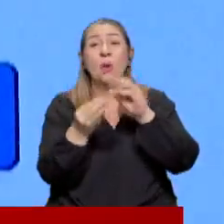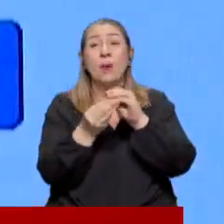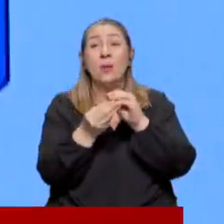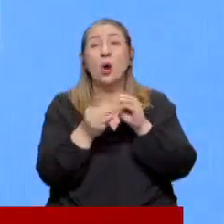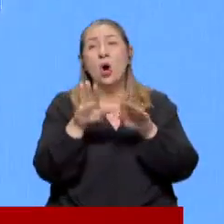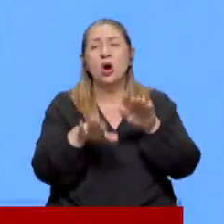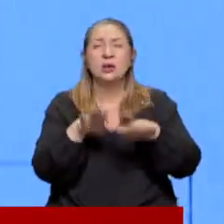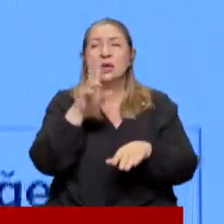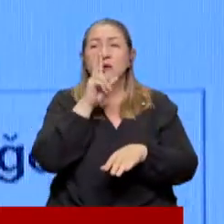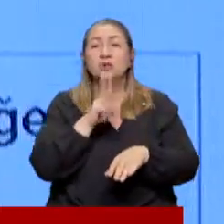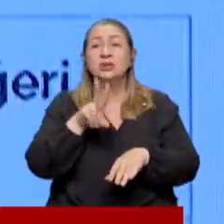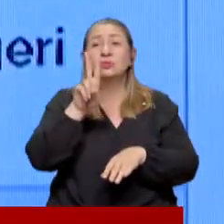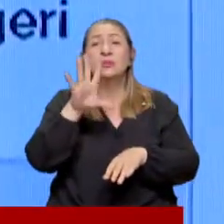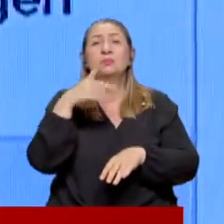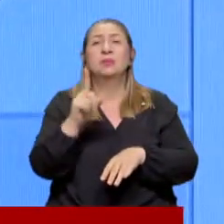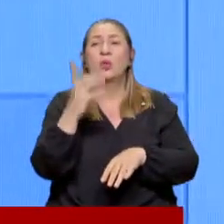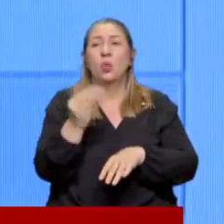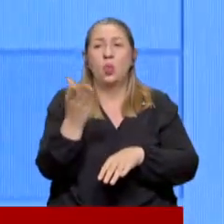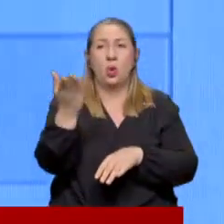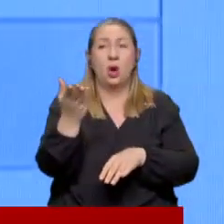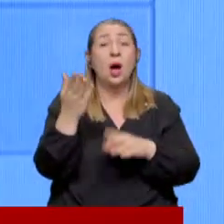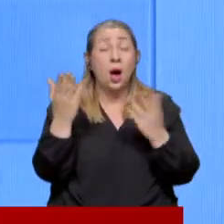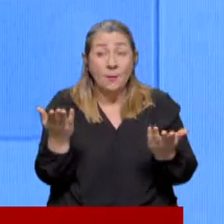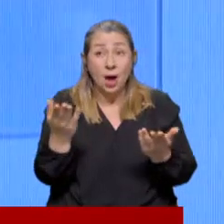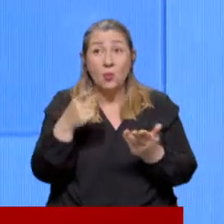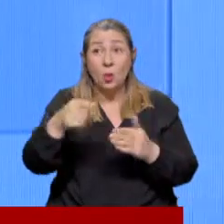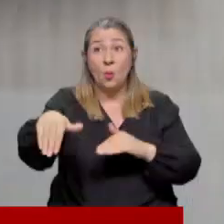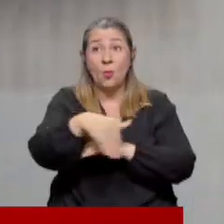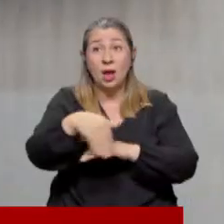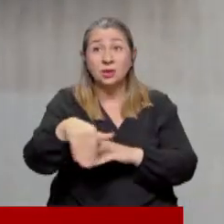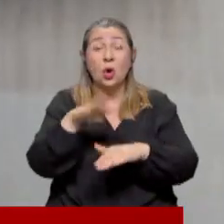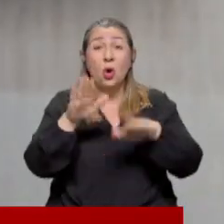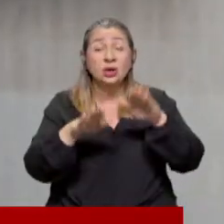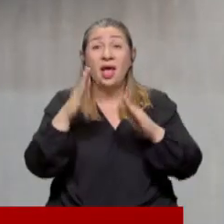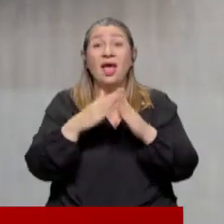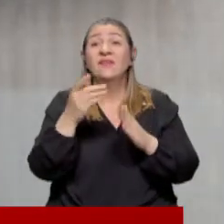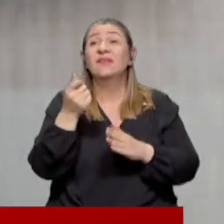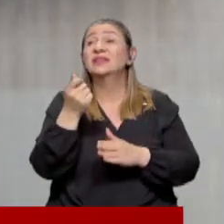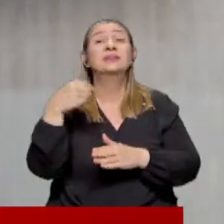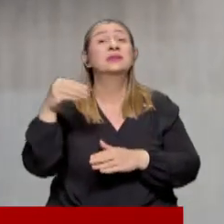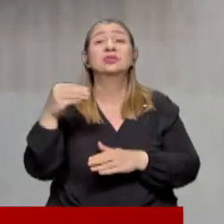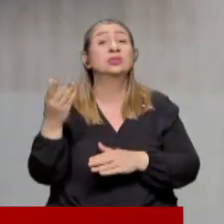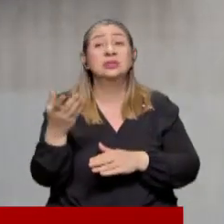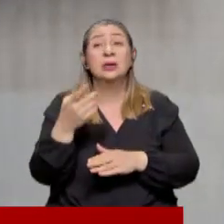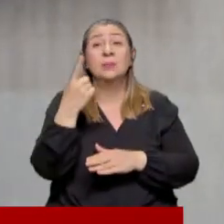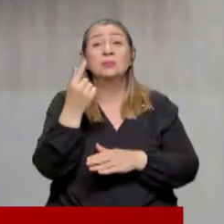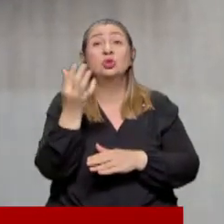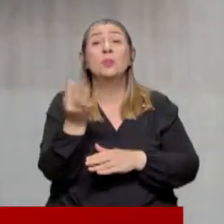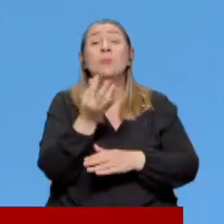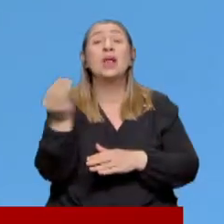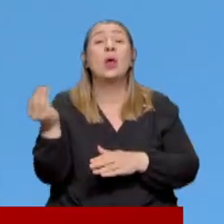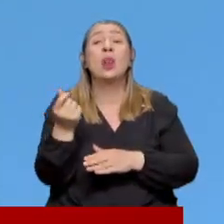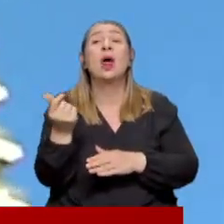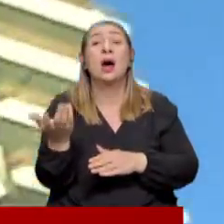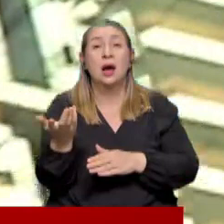toplamda ortalama 275 bin lira oluyor Ancak bu mahallede ortalama evlerin satış fiyatı da bir buçuk